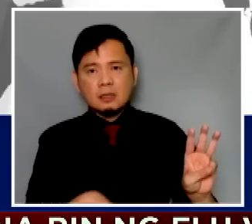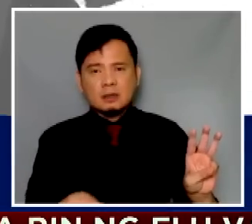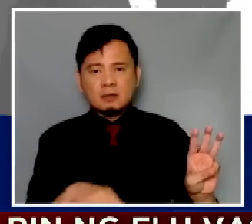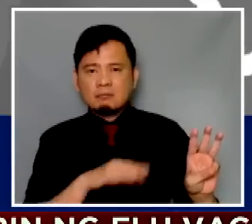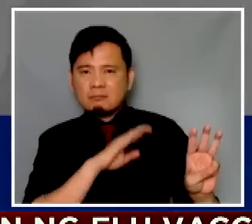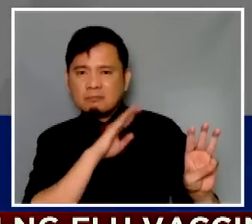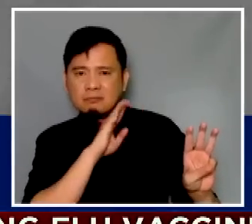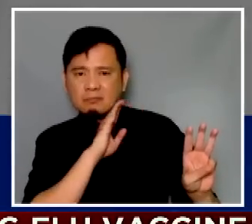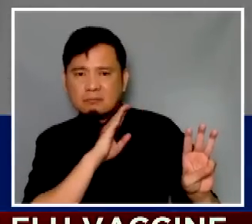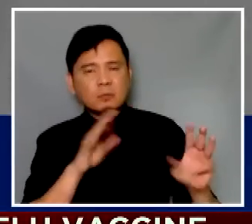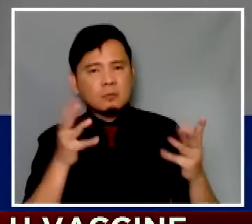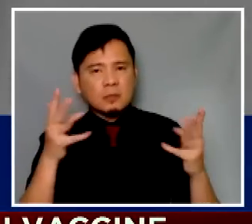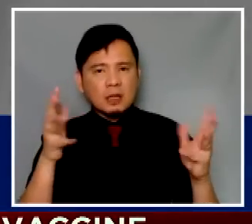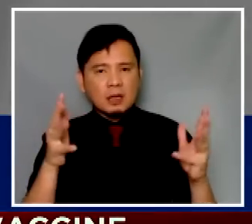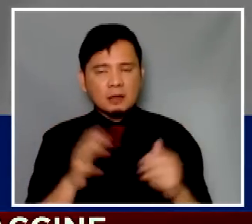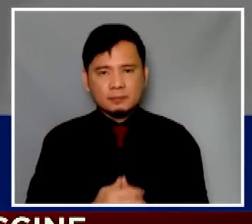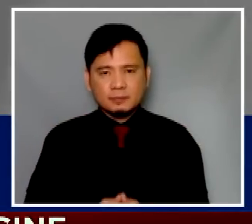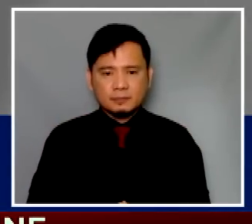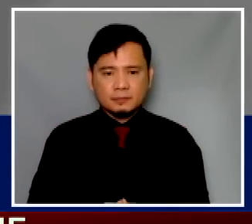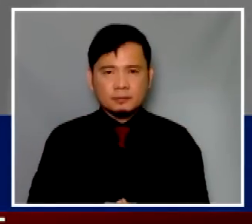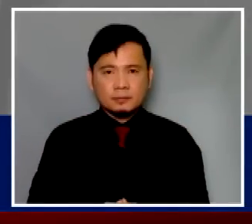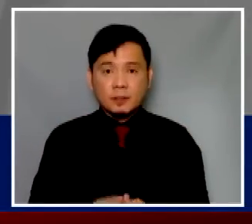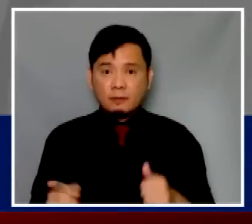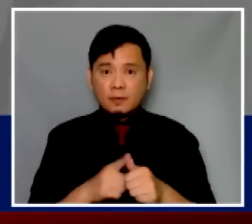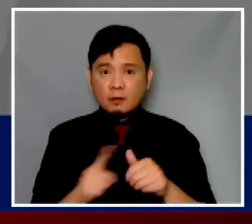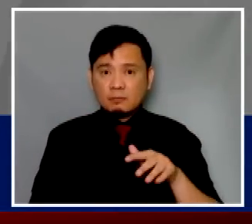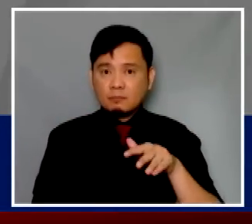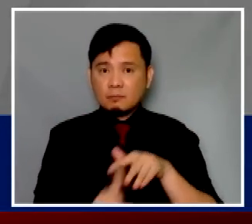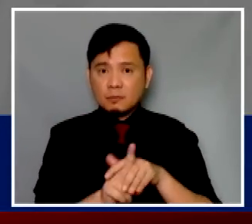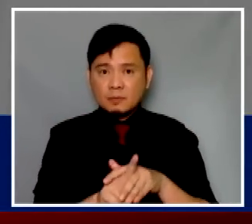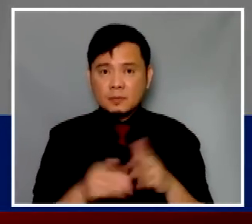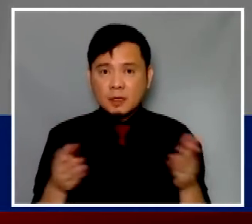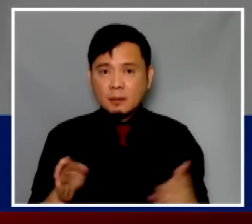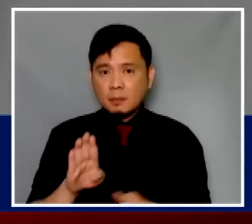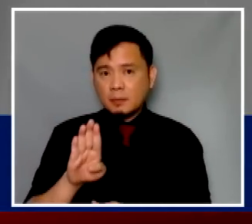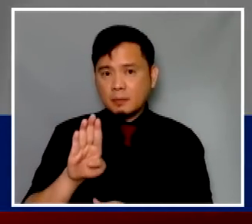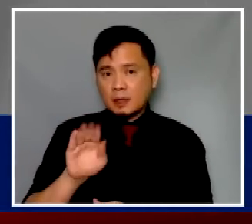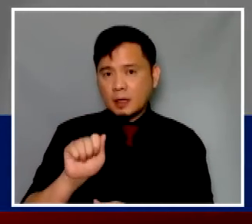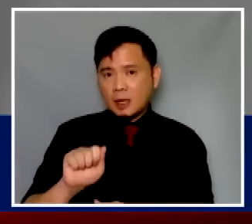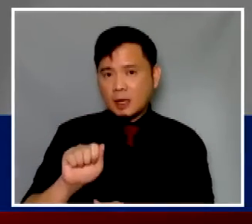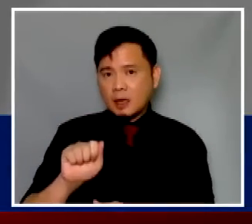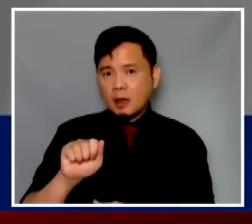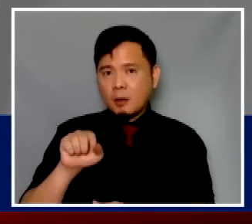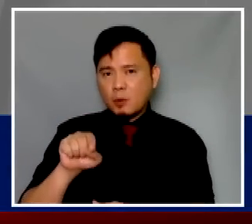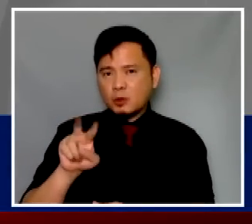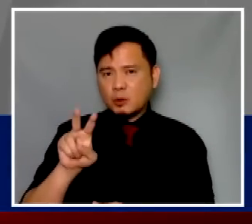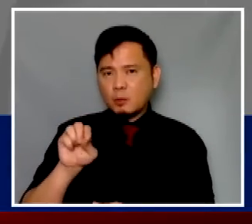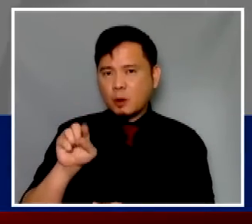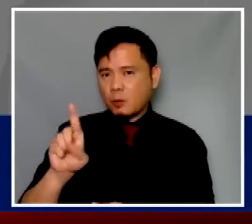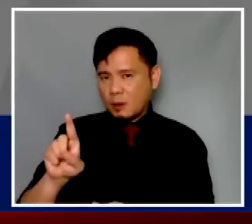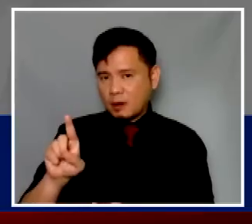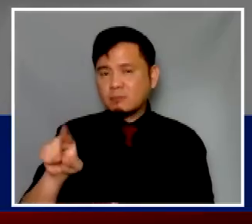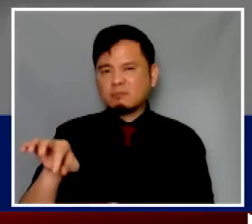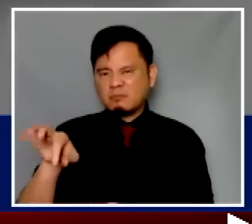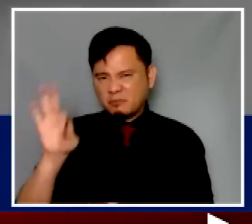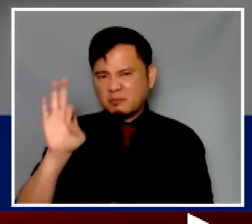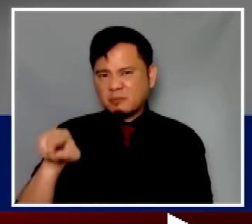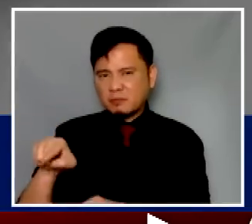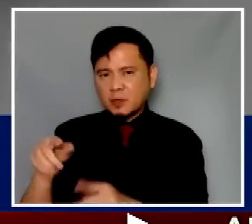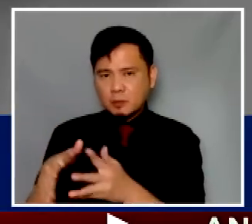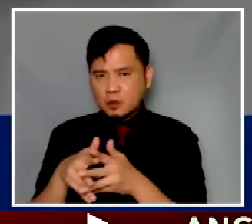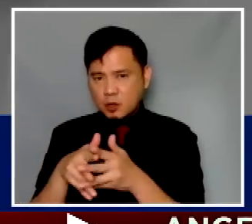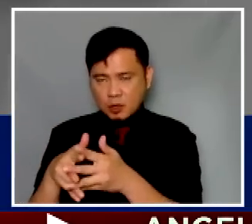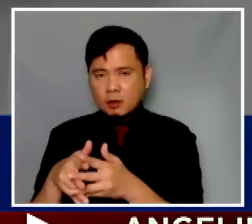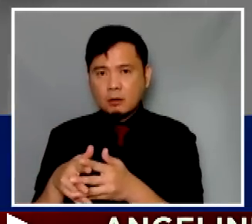naman. Unang na-report ang BA.2.12 sa Amerika at tinuturong dahilan ng muling pagdami ng kaso sa